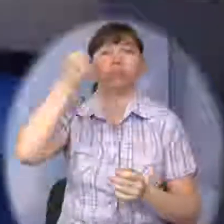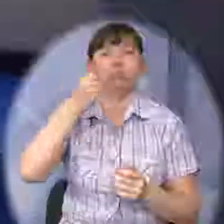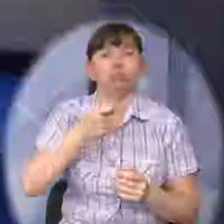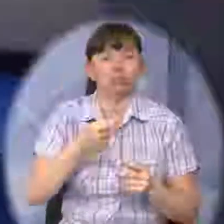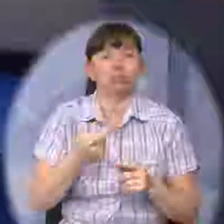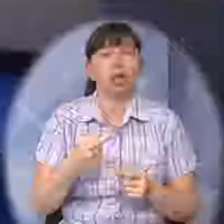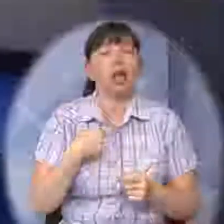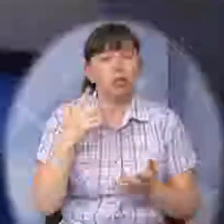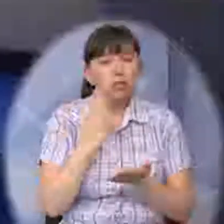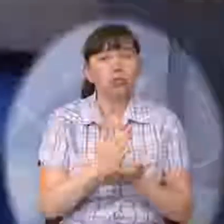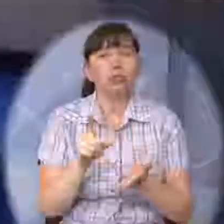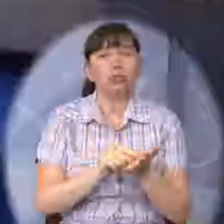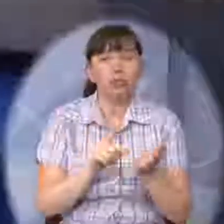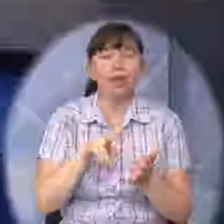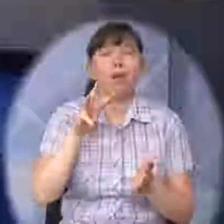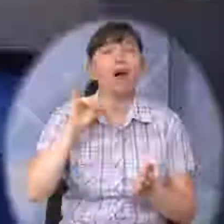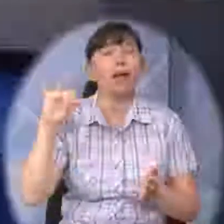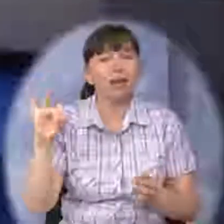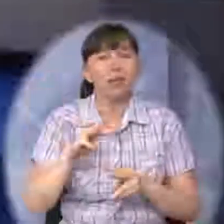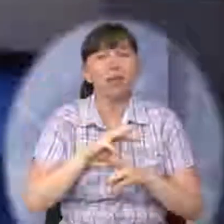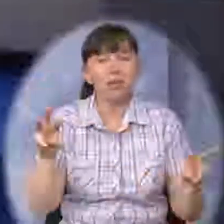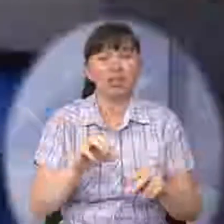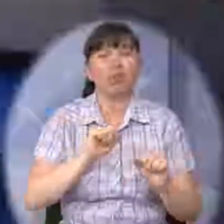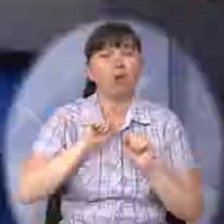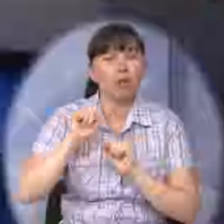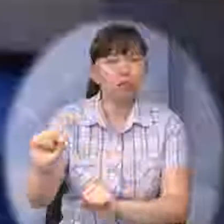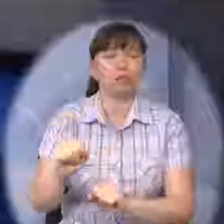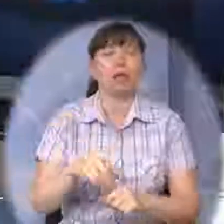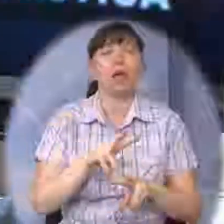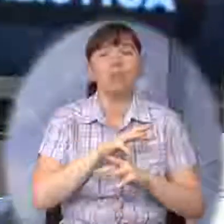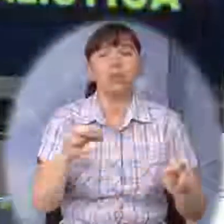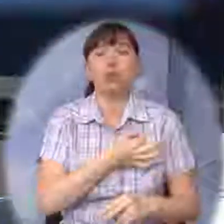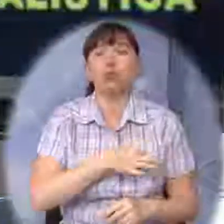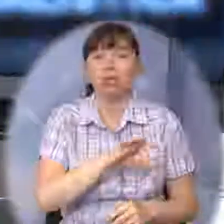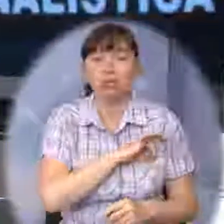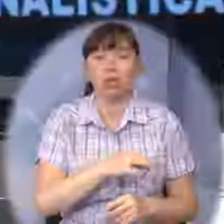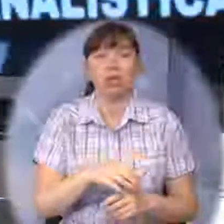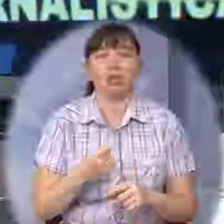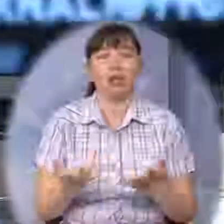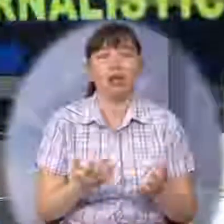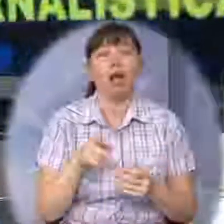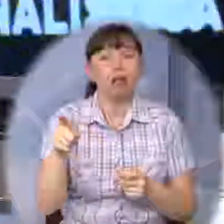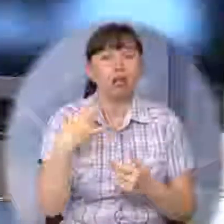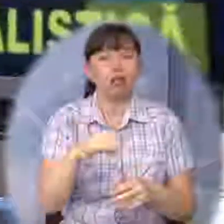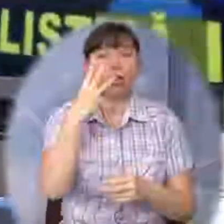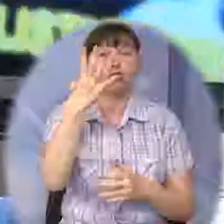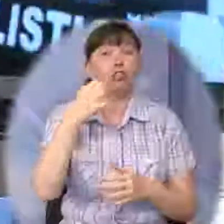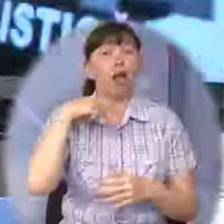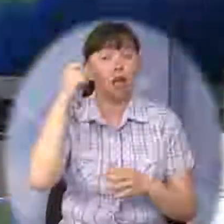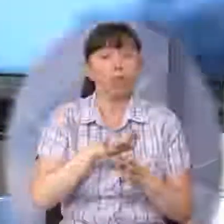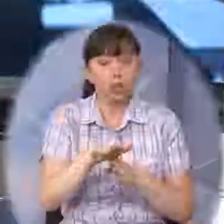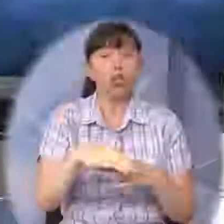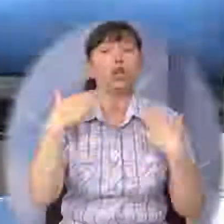înțelepciunii. Că noi avem pensionari la MAI, pensionari la Ministerul Justiției, adică care sunt la 35 de ani pensionari.